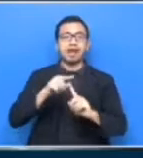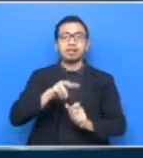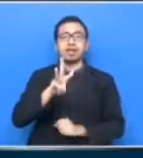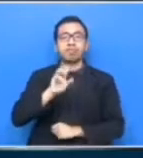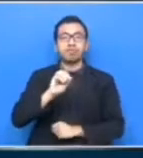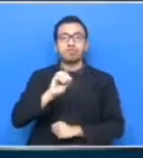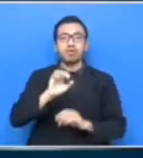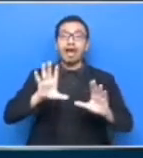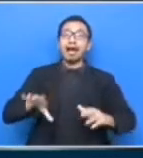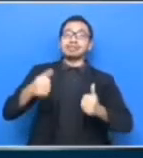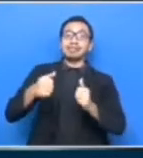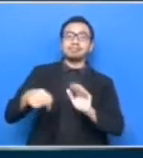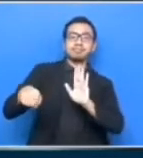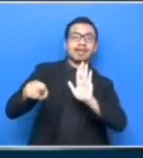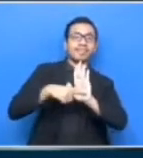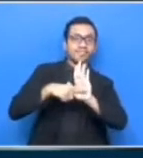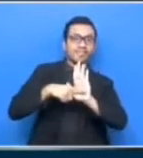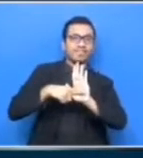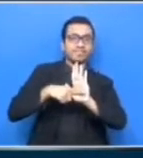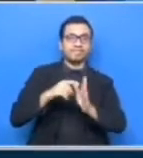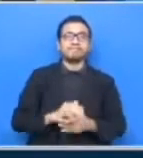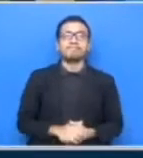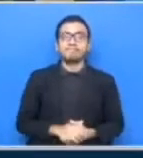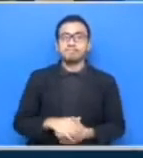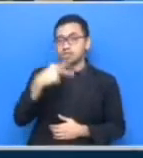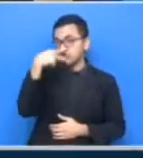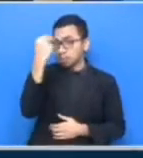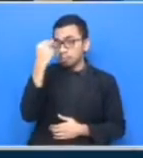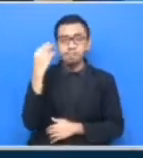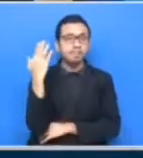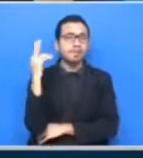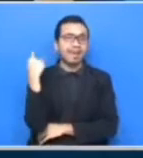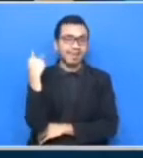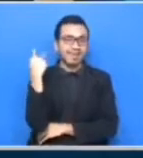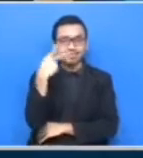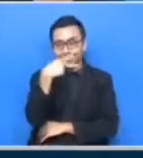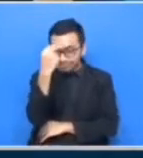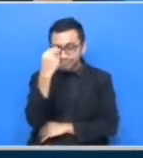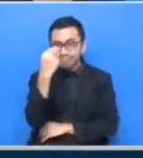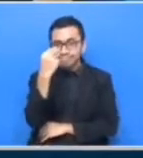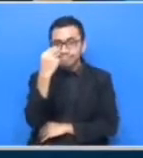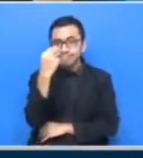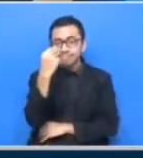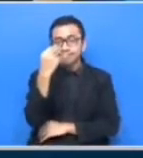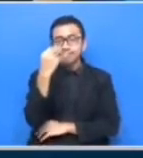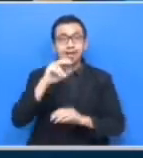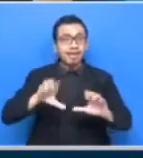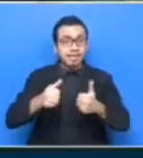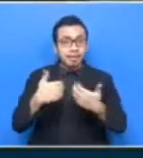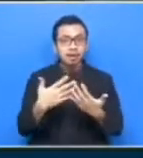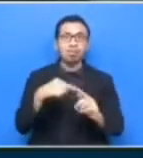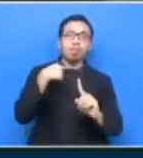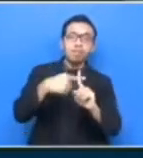kemudian Sweep Hai berikutnya kemarin itu ternyata hasilnya positif